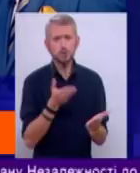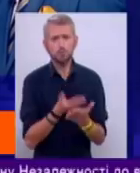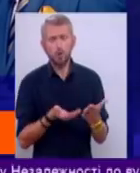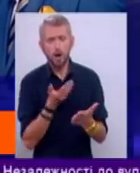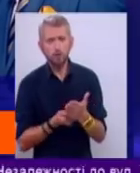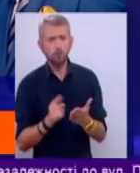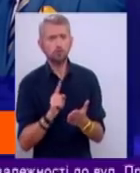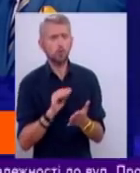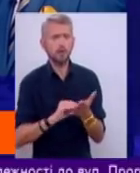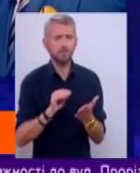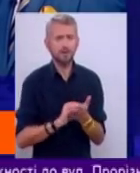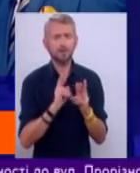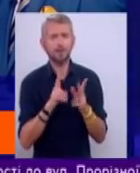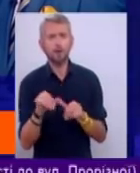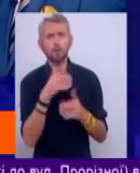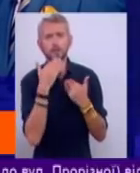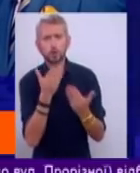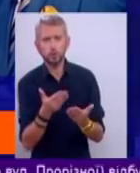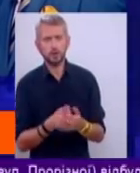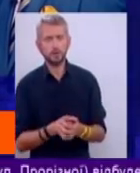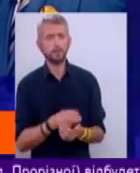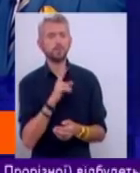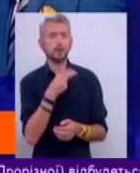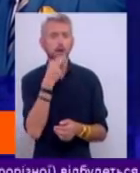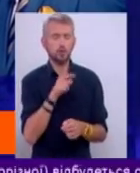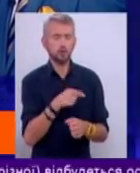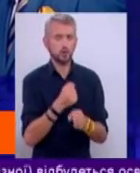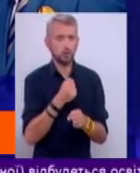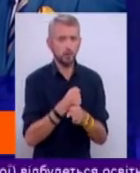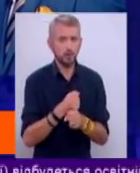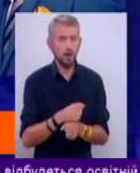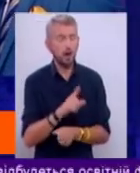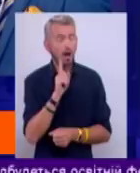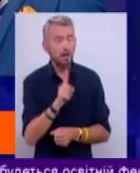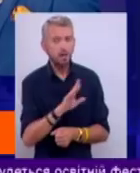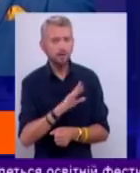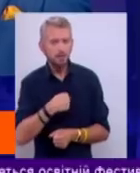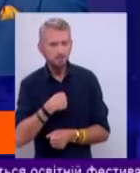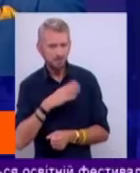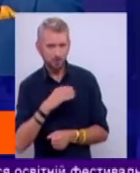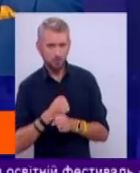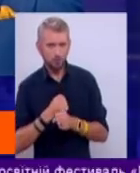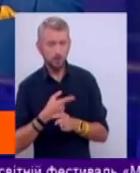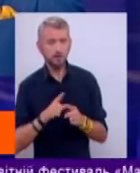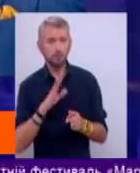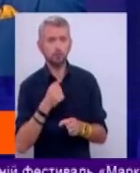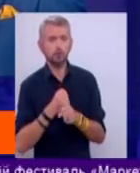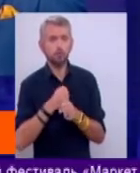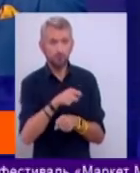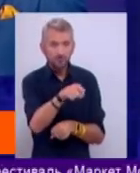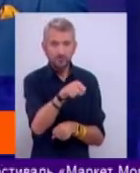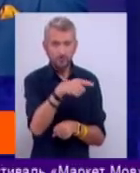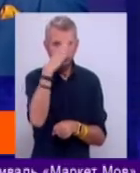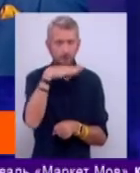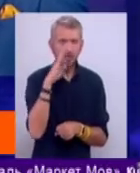порадою, що написати, як, куди звернутися, як краще це зробити. Але не ми це будемо робити, це будуть робити батьки